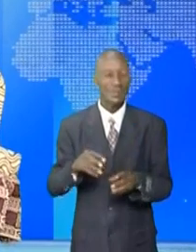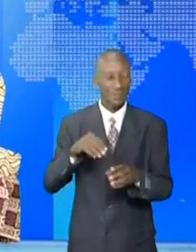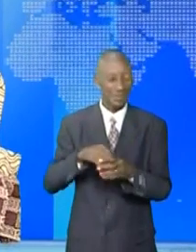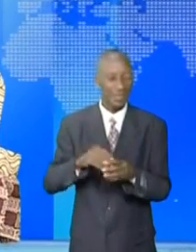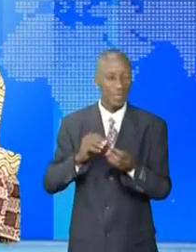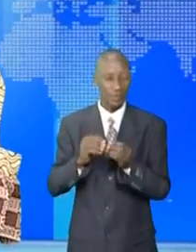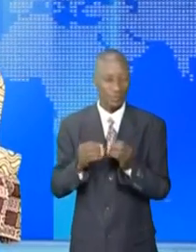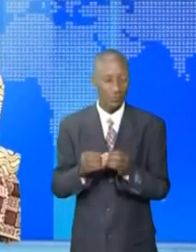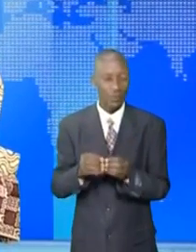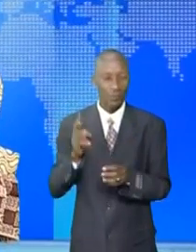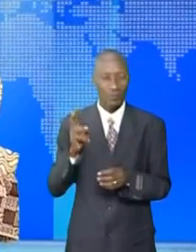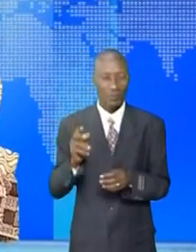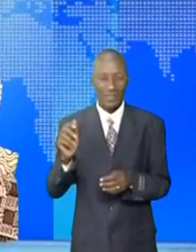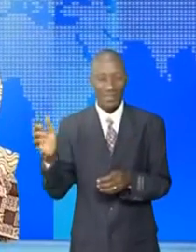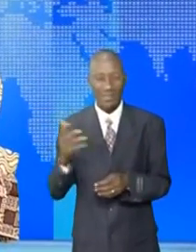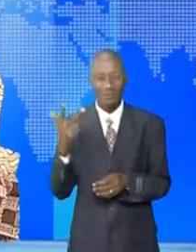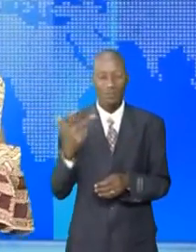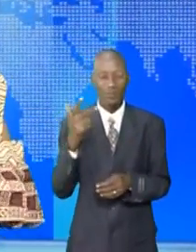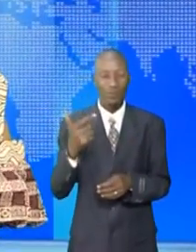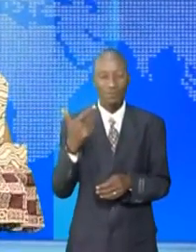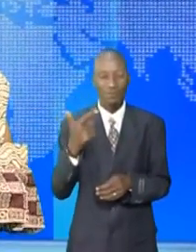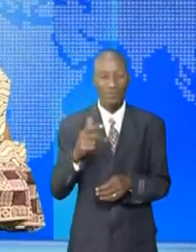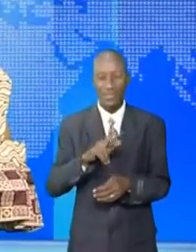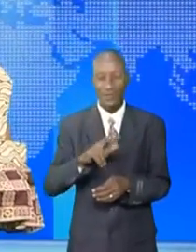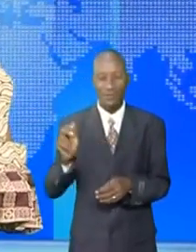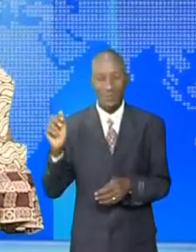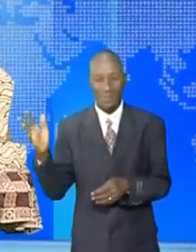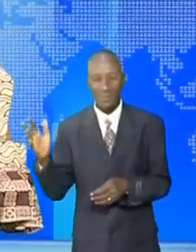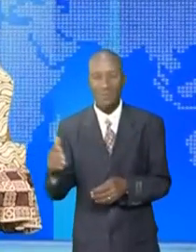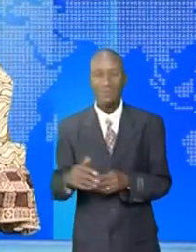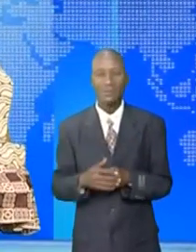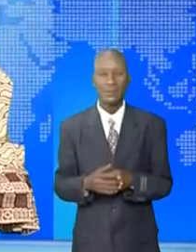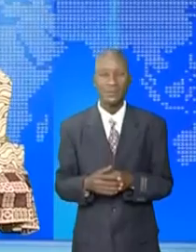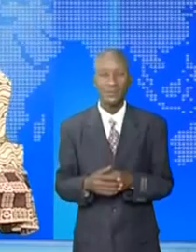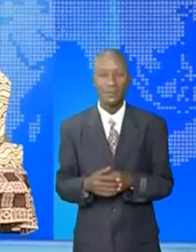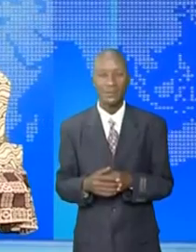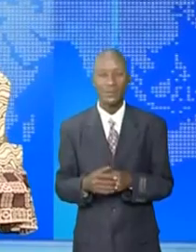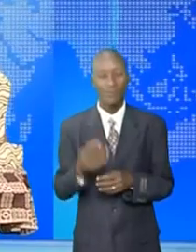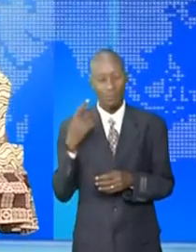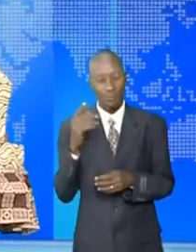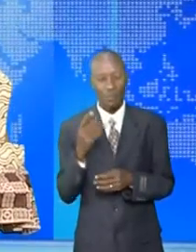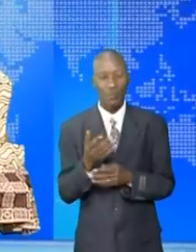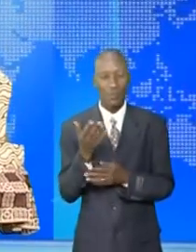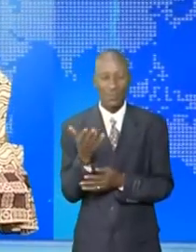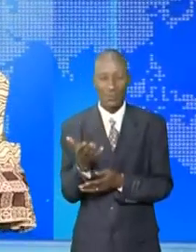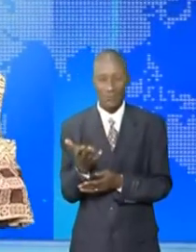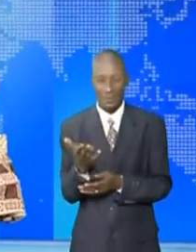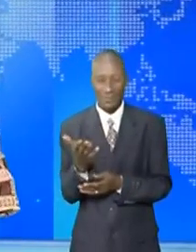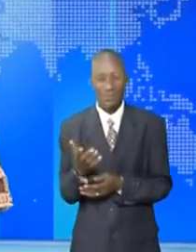du 23 février 2021 que les résultats des demandes de préqualification se présentent comme